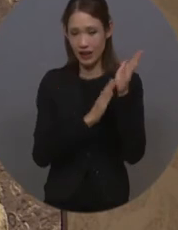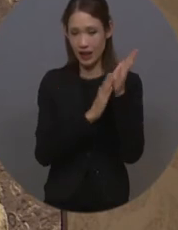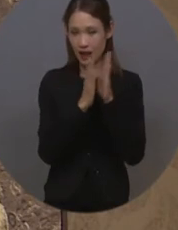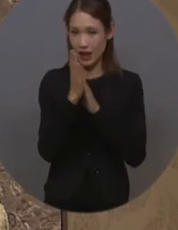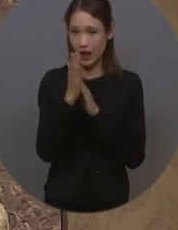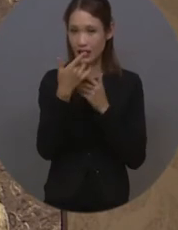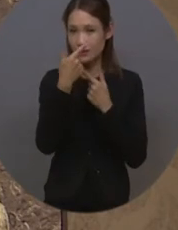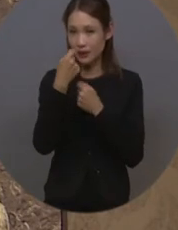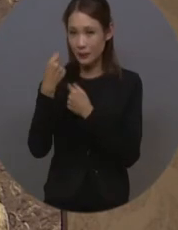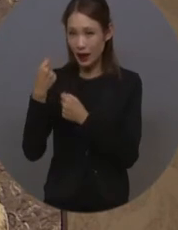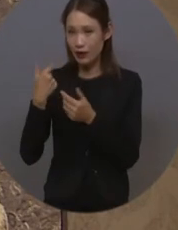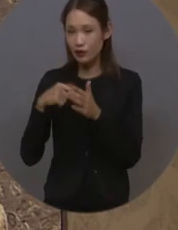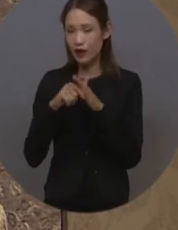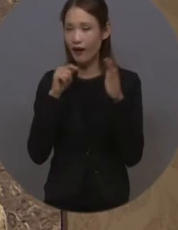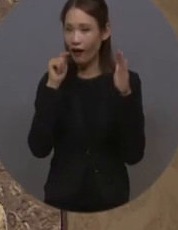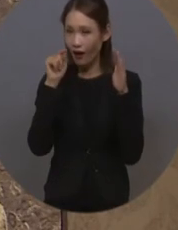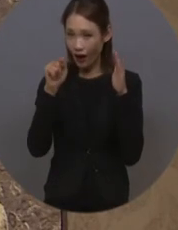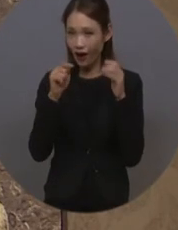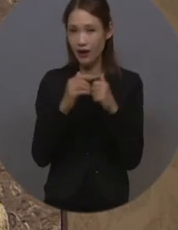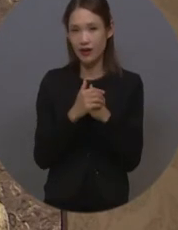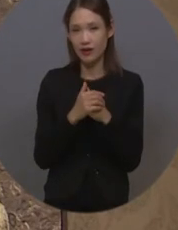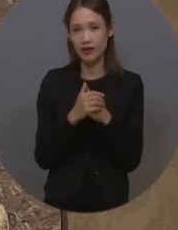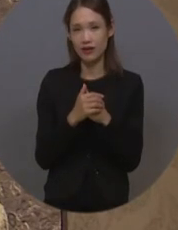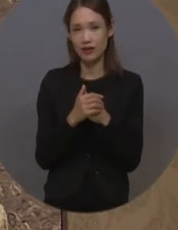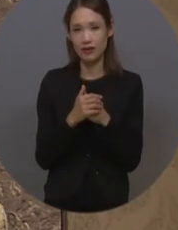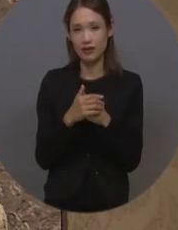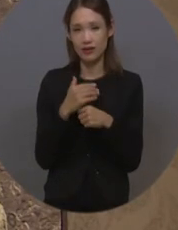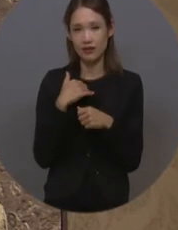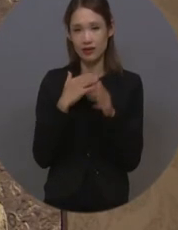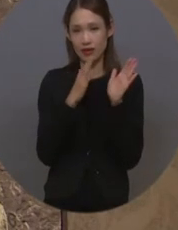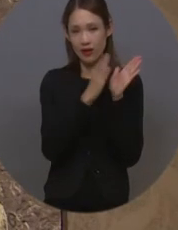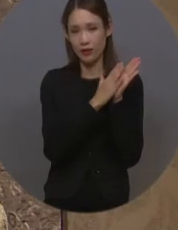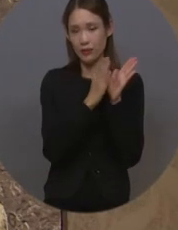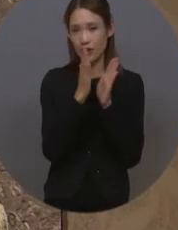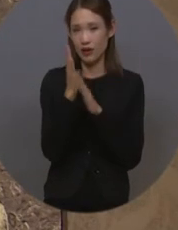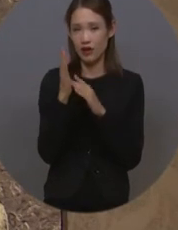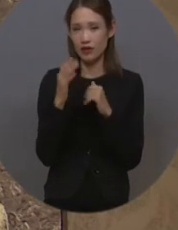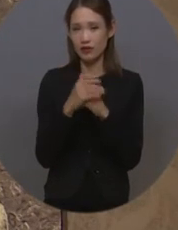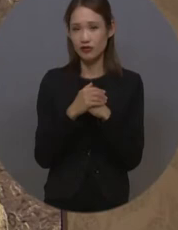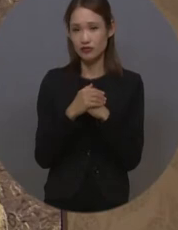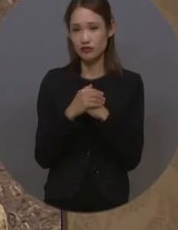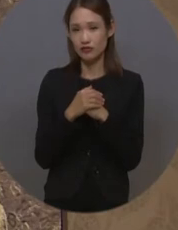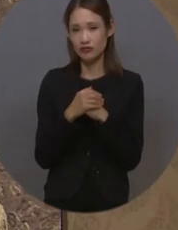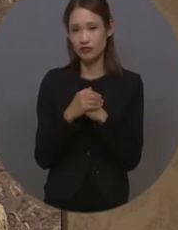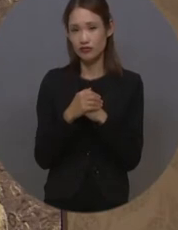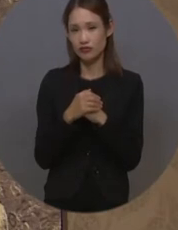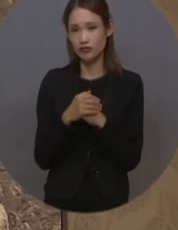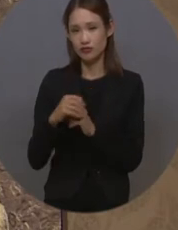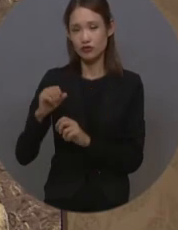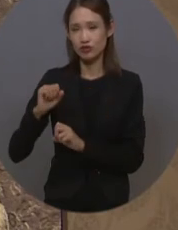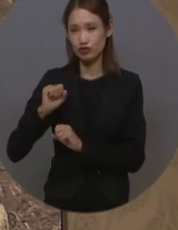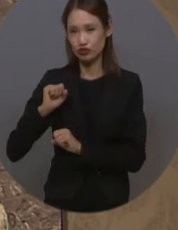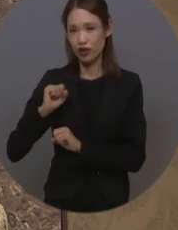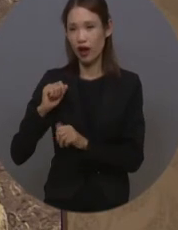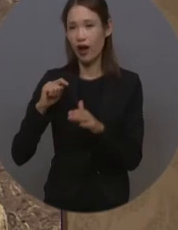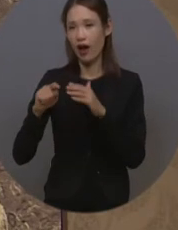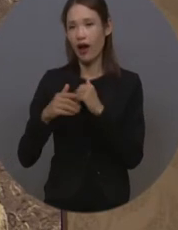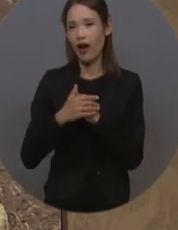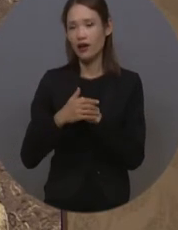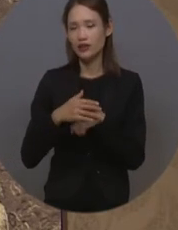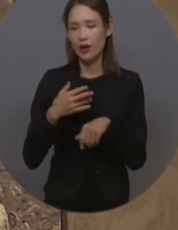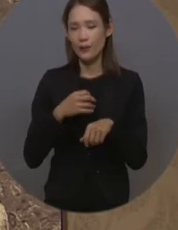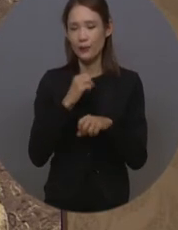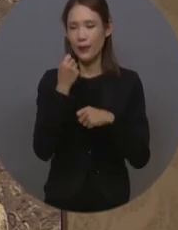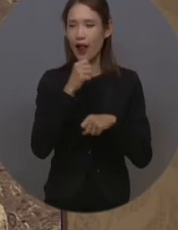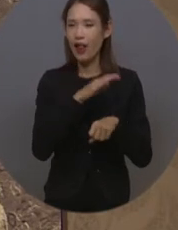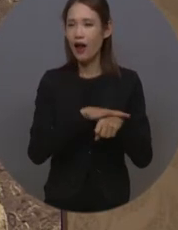갔는데 어느 분이 딱 내 발 재라고 하더니 발에 하나는 이제 그 군대 가서 다치셔서 없으신